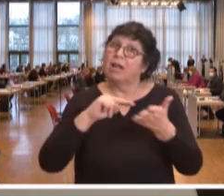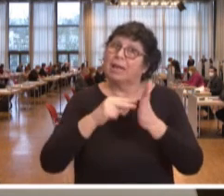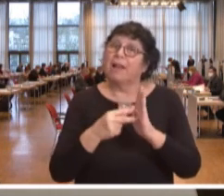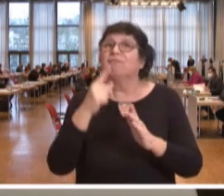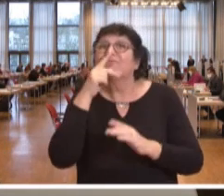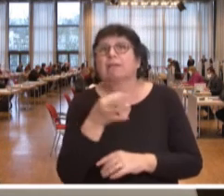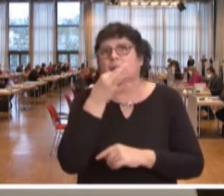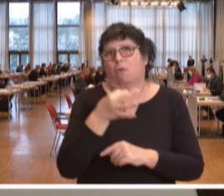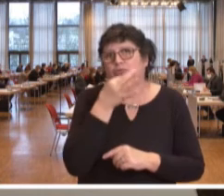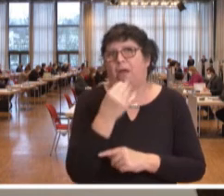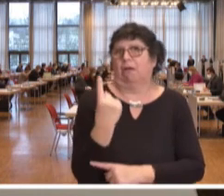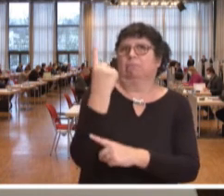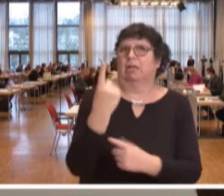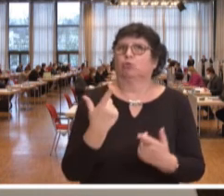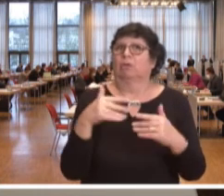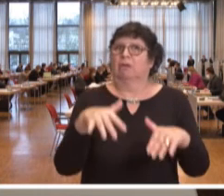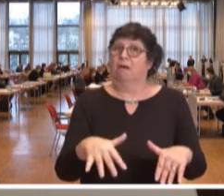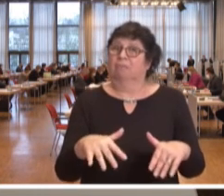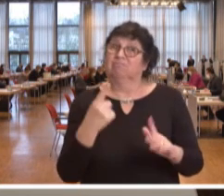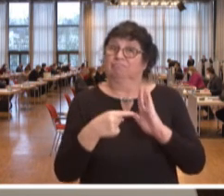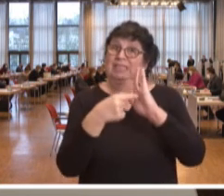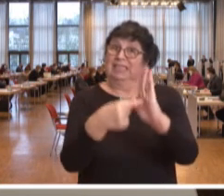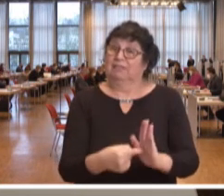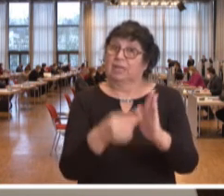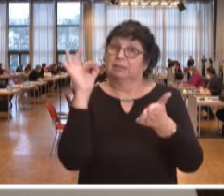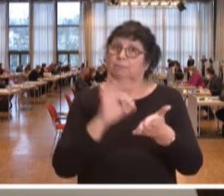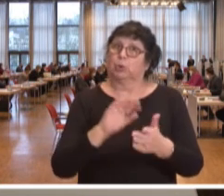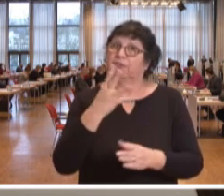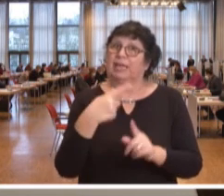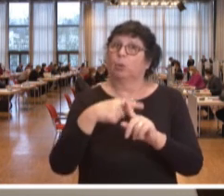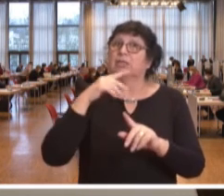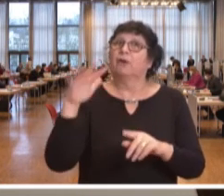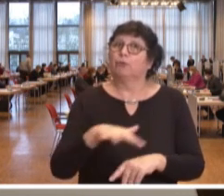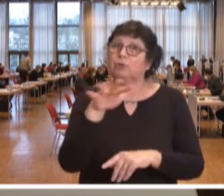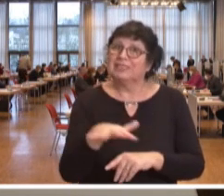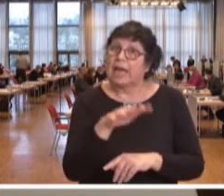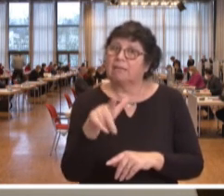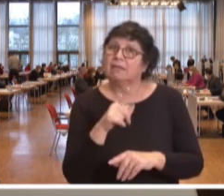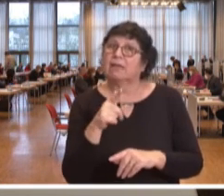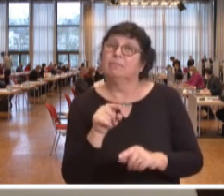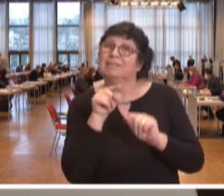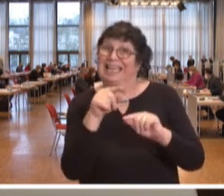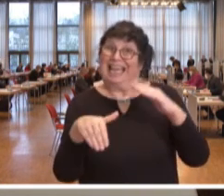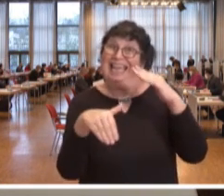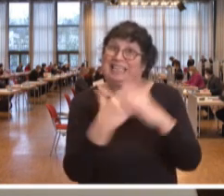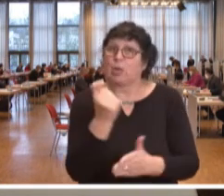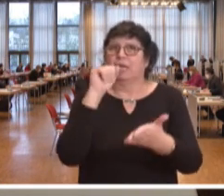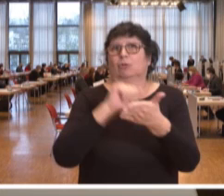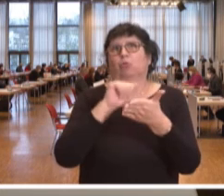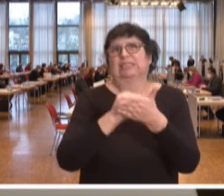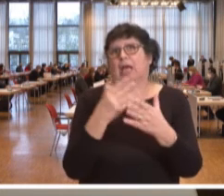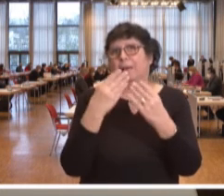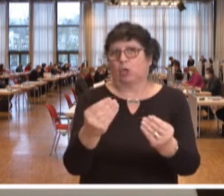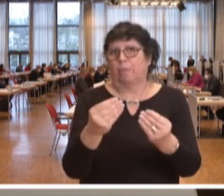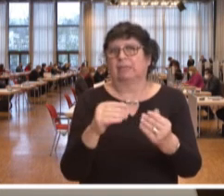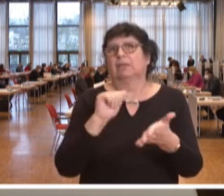einer Aussprache kommt. Ich darf noch darauf hinweisen, zu den Tagesordnungspunkten 4 und 15 liegen Ihnen neue Drucksachen vor. Das sind